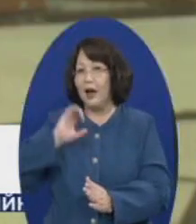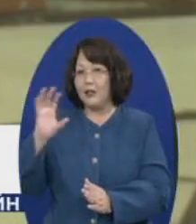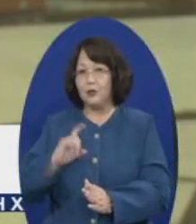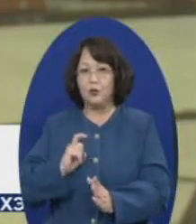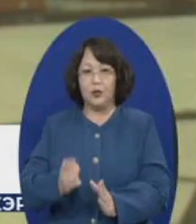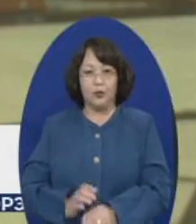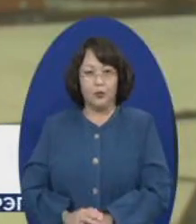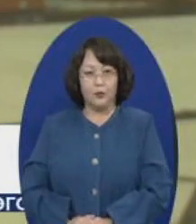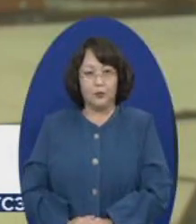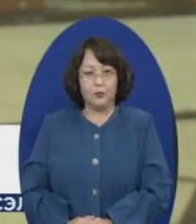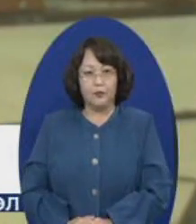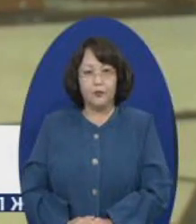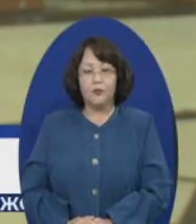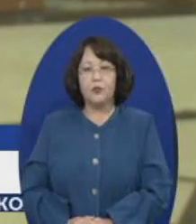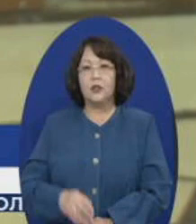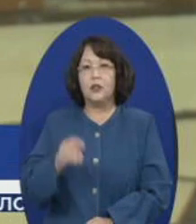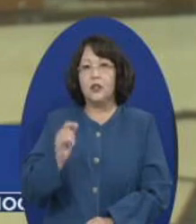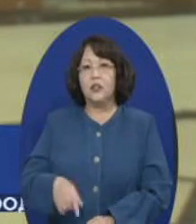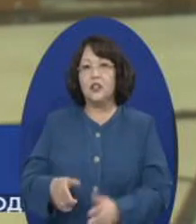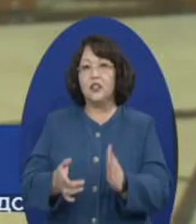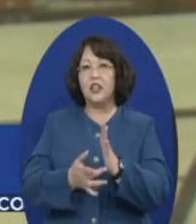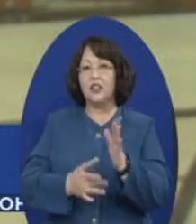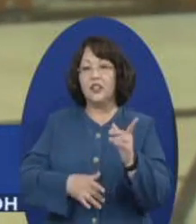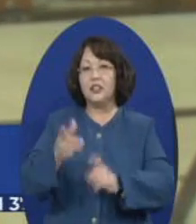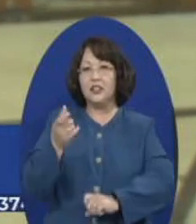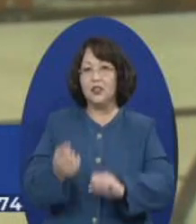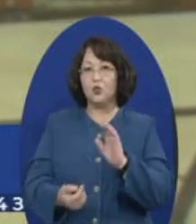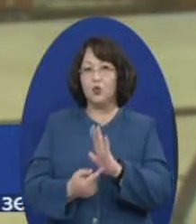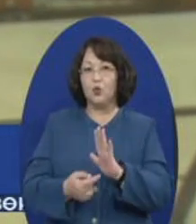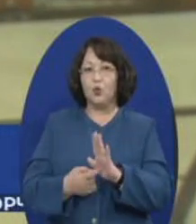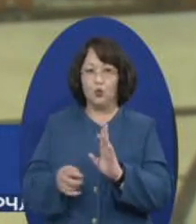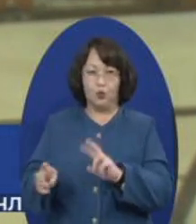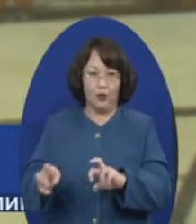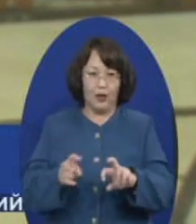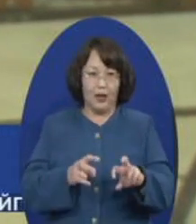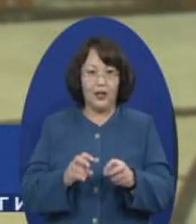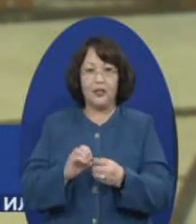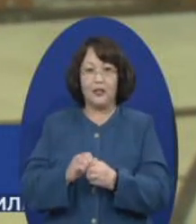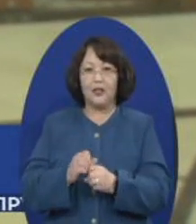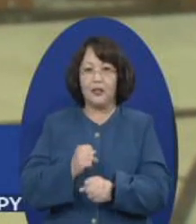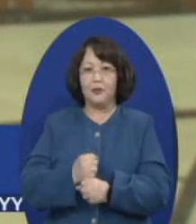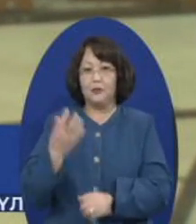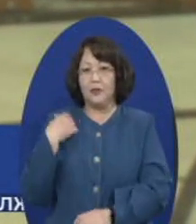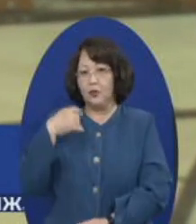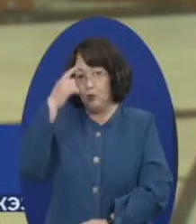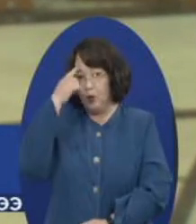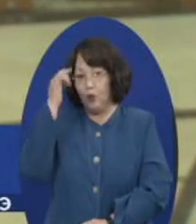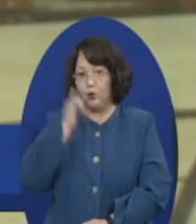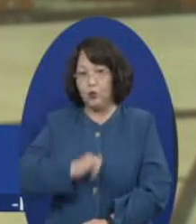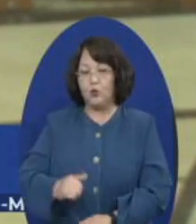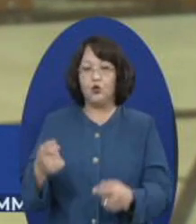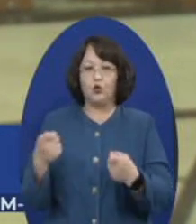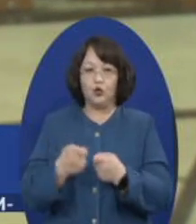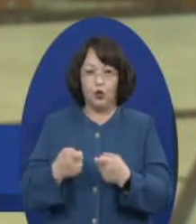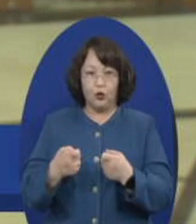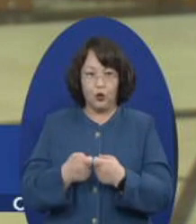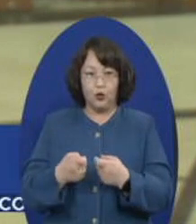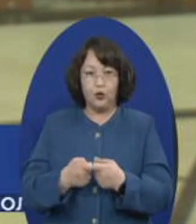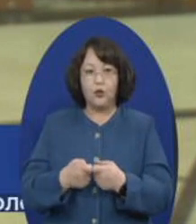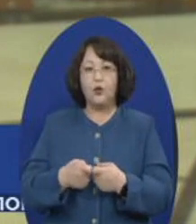хүргэе. Олон төрлийн тээзүү одоо хийгдэж байсан. За, ер нь бол бид Монголд тохирох энэ